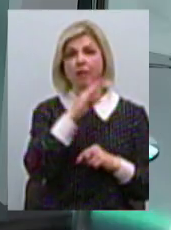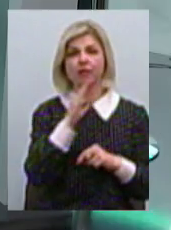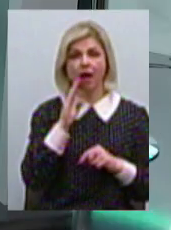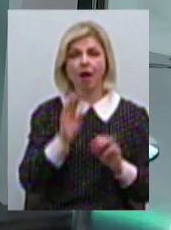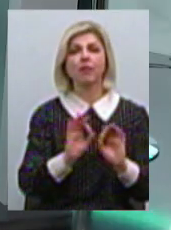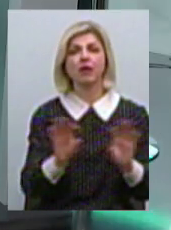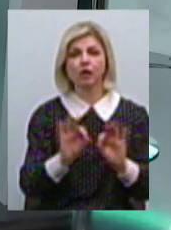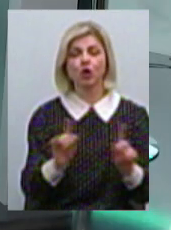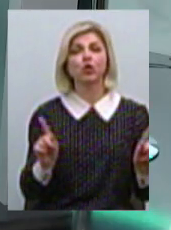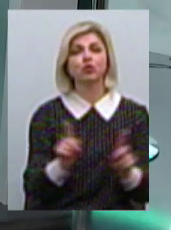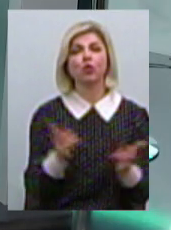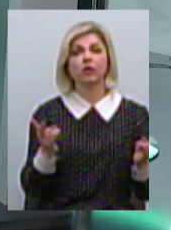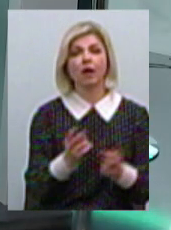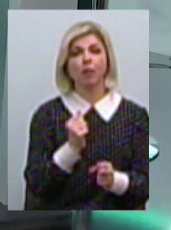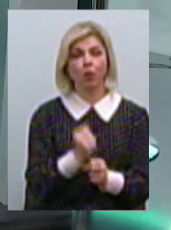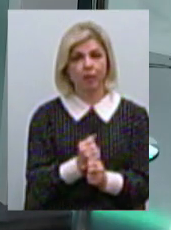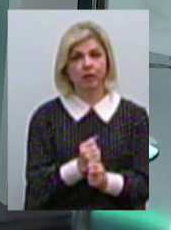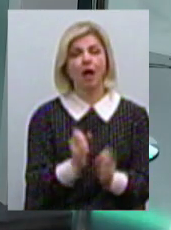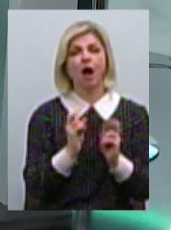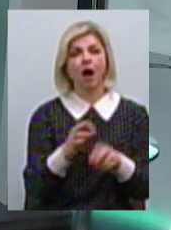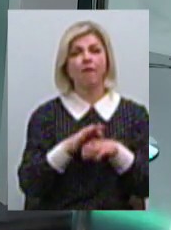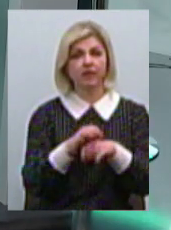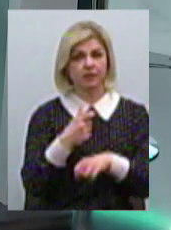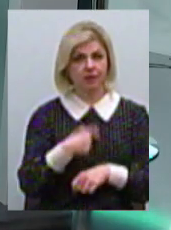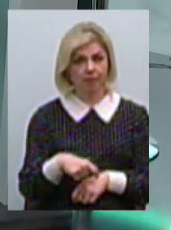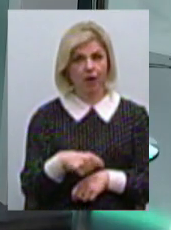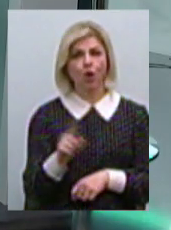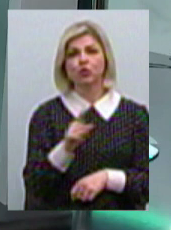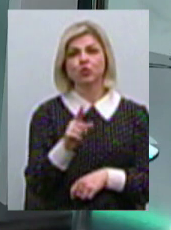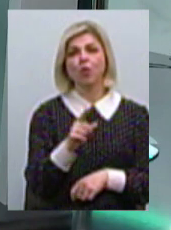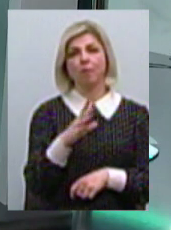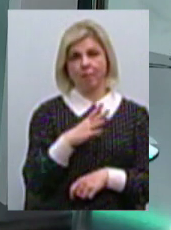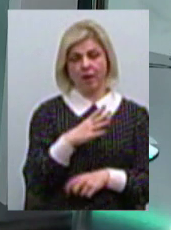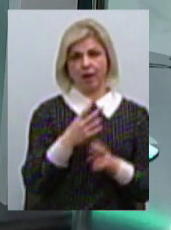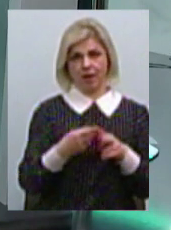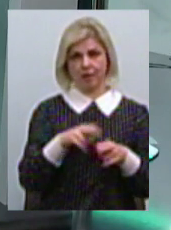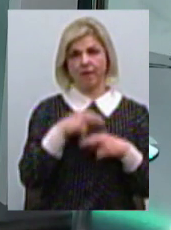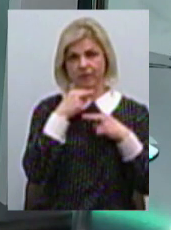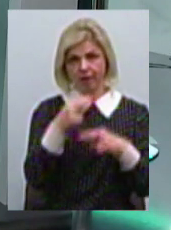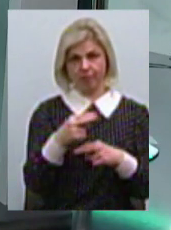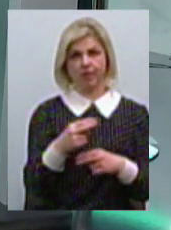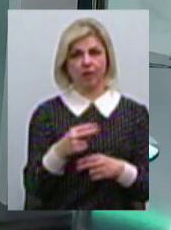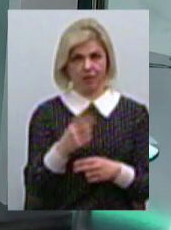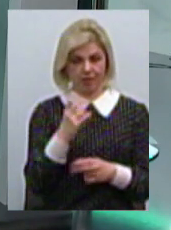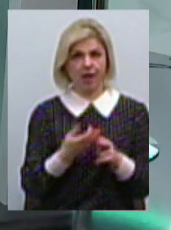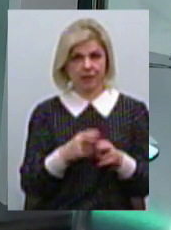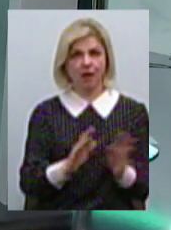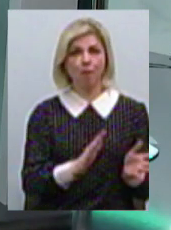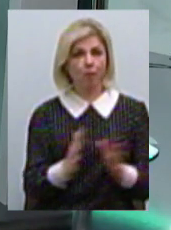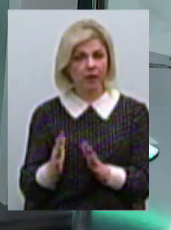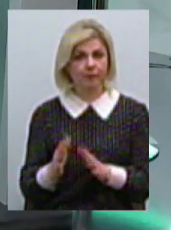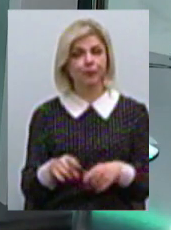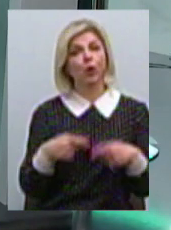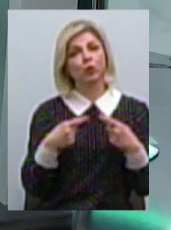потрібно зробити і як себе поводити. Щоб в майбутньому вони звертали на дану увагу на цей момент. Інша сторона